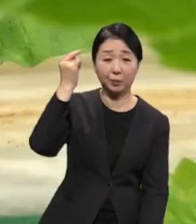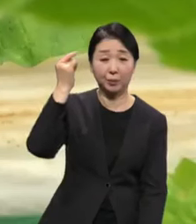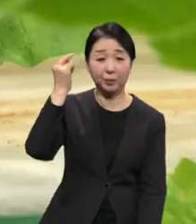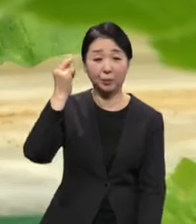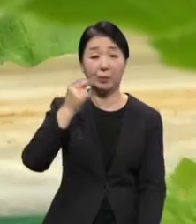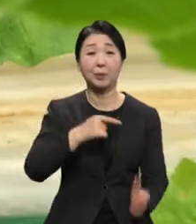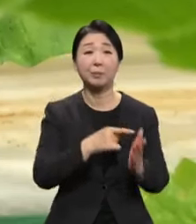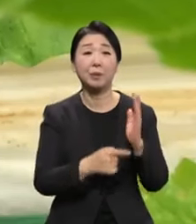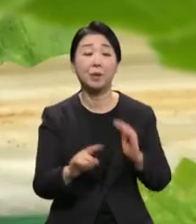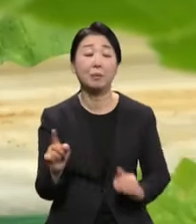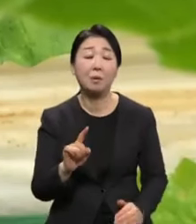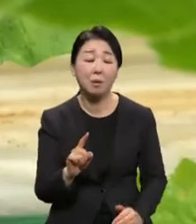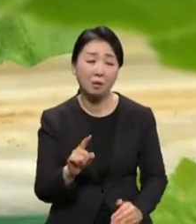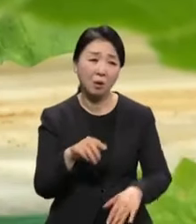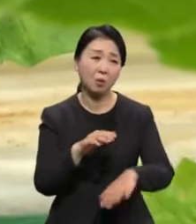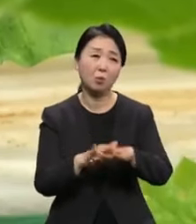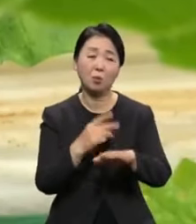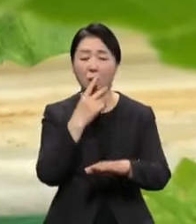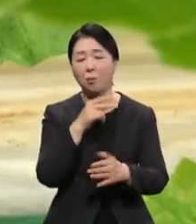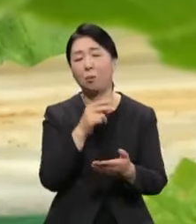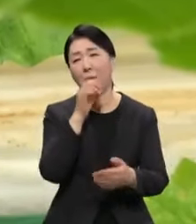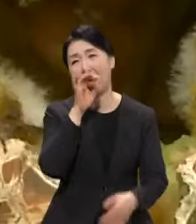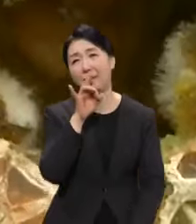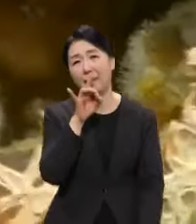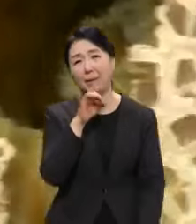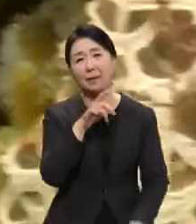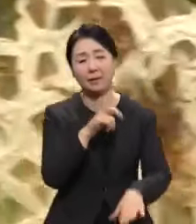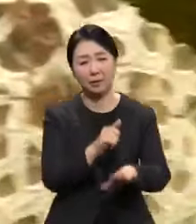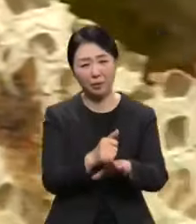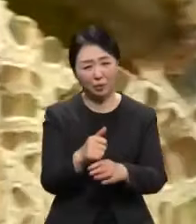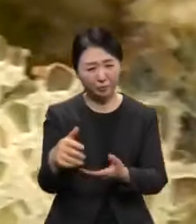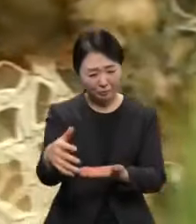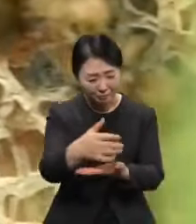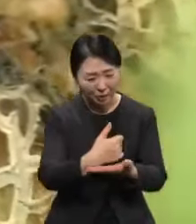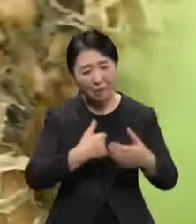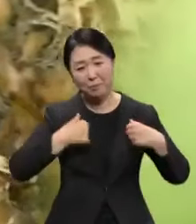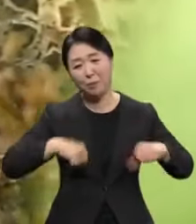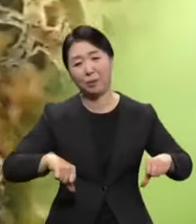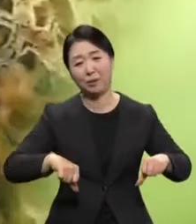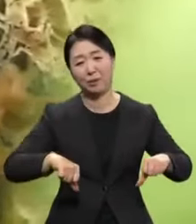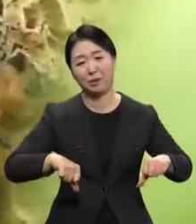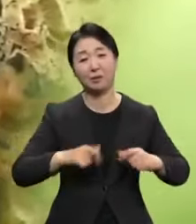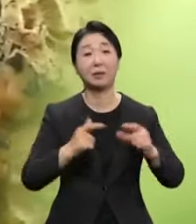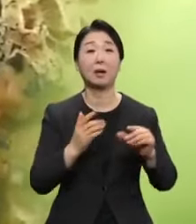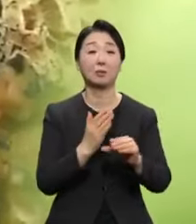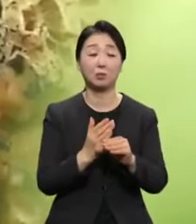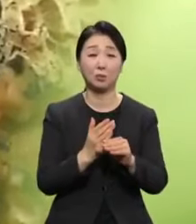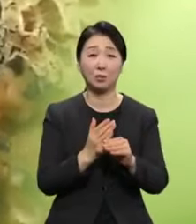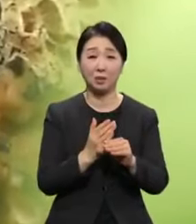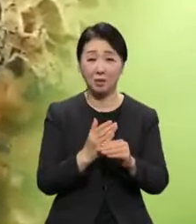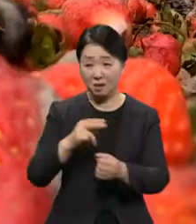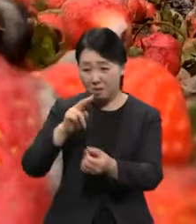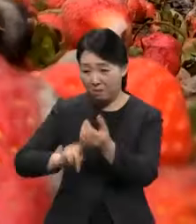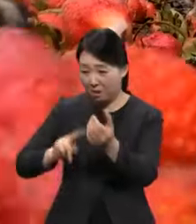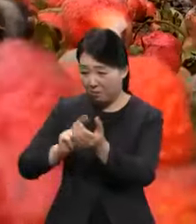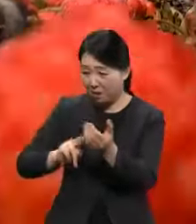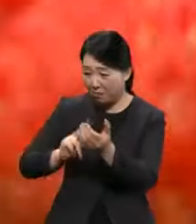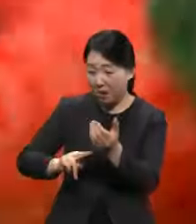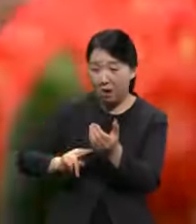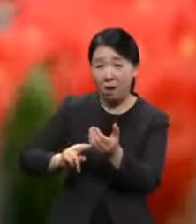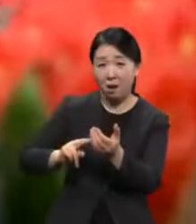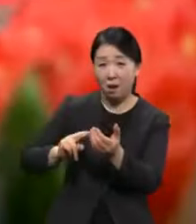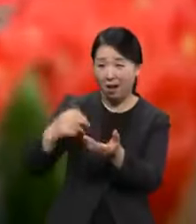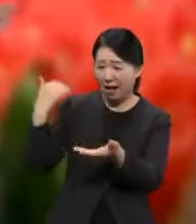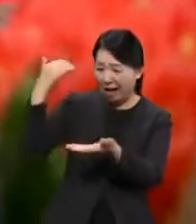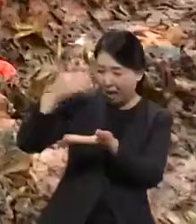사실상 농가 보험이 적용한 돼 아예 수학을 포기하는 농가도 늘고 있습니다 출하될 물량이 줄어드는만큼